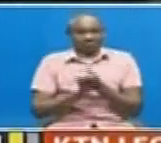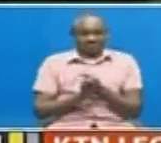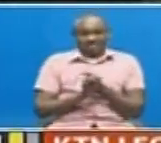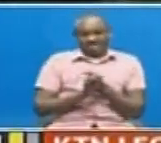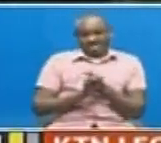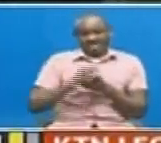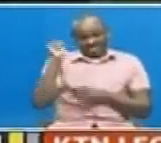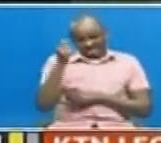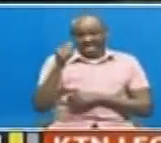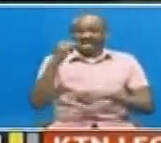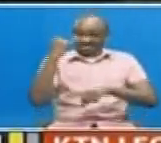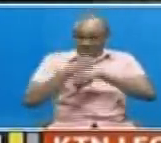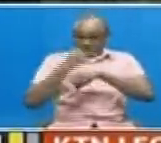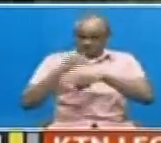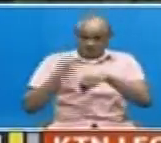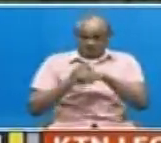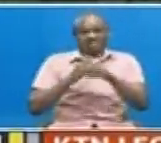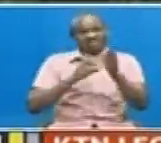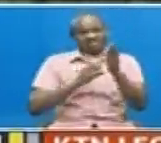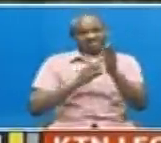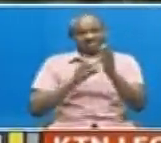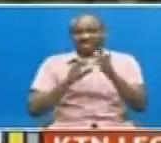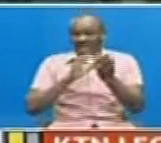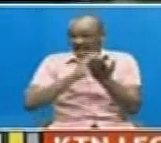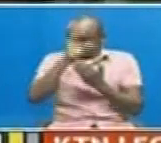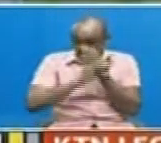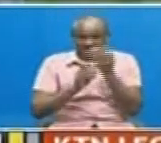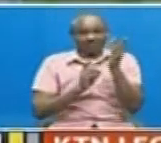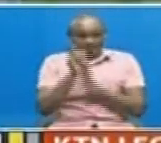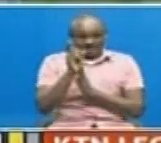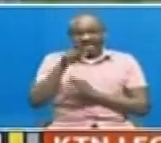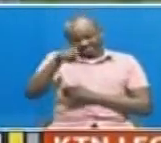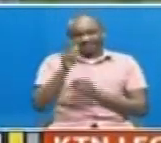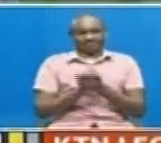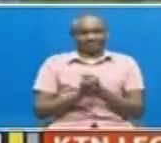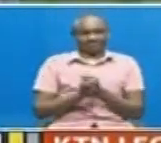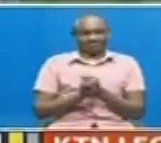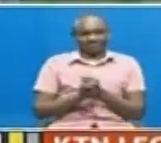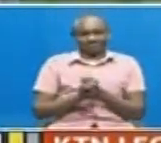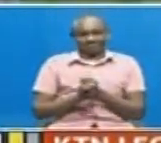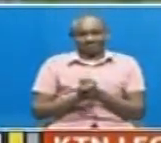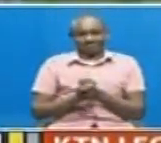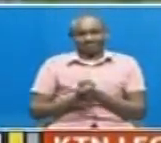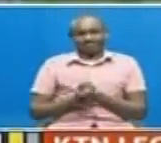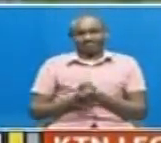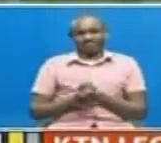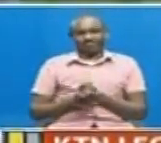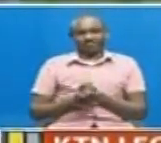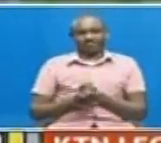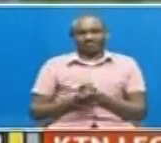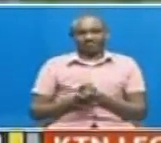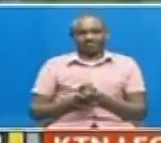mitaala KICD, Pakata pia ni mtetezi wa walemavu. I want or